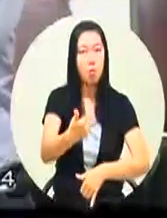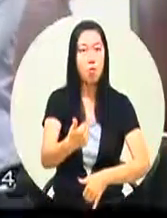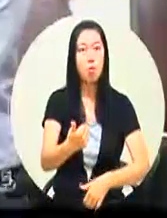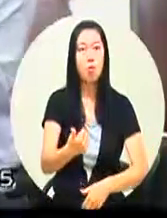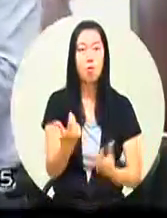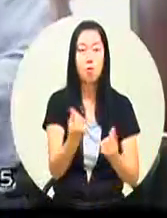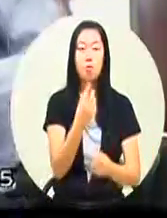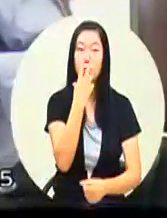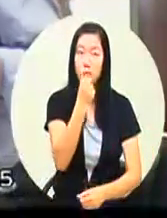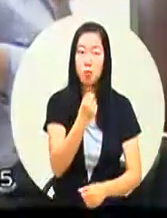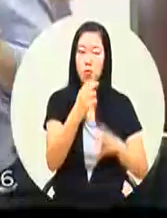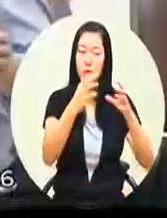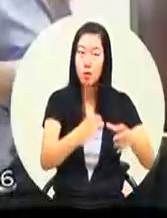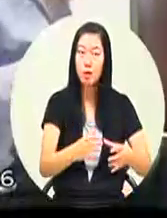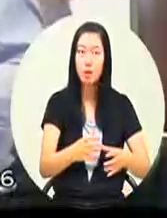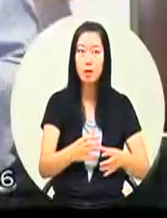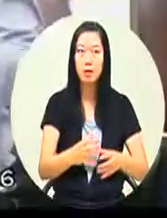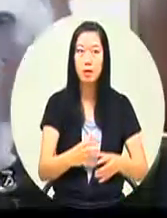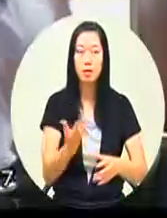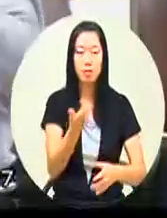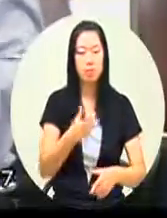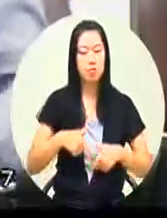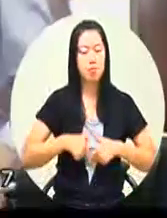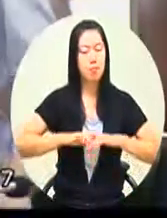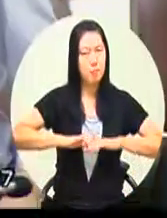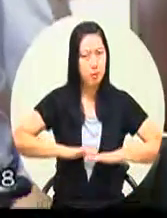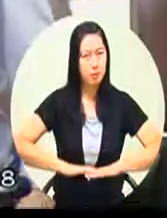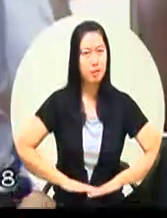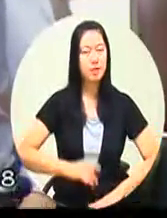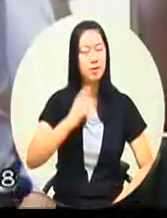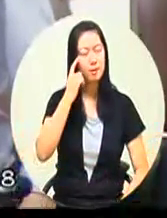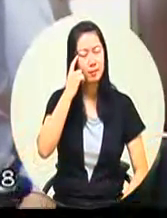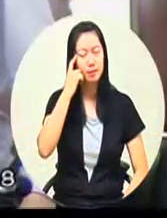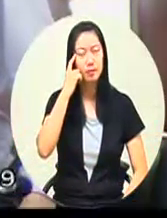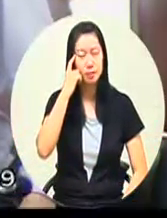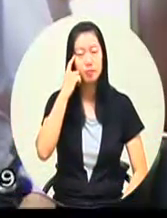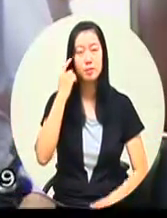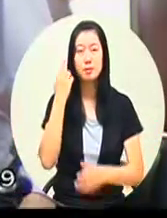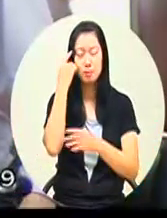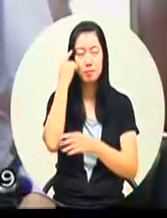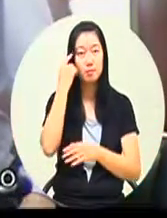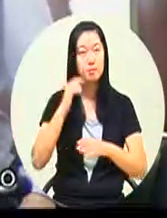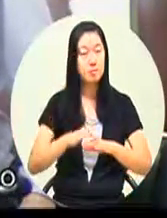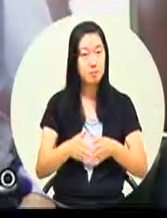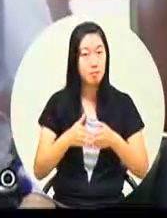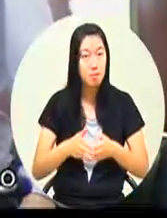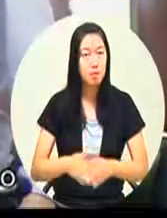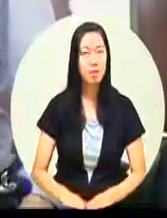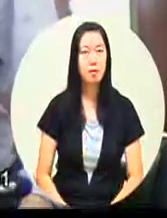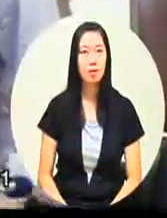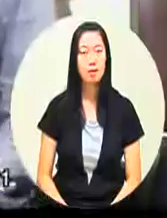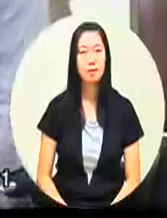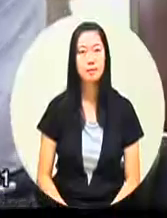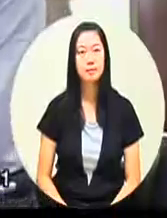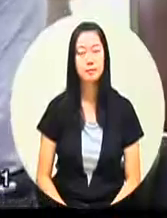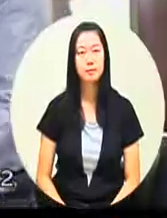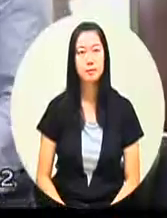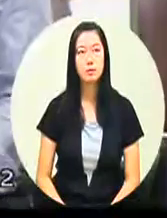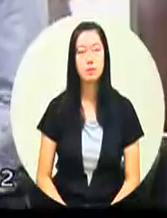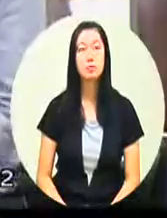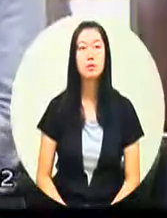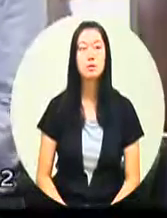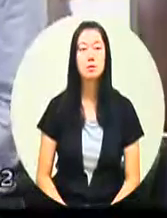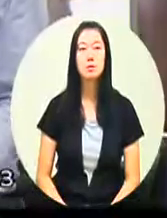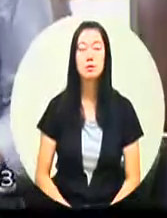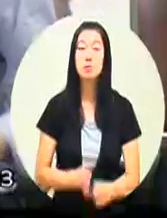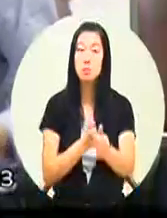假日办，要静下来想这些整个问题哦。啊，你讲想讲这个，我想请教哈、哦、